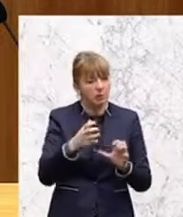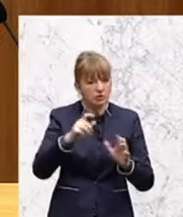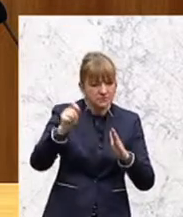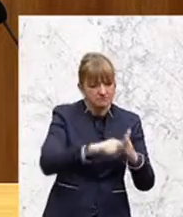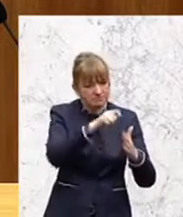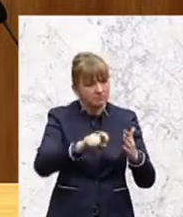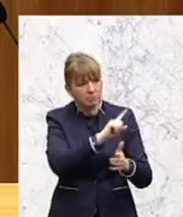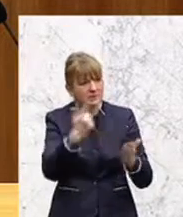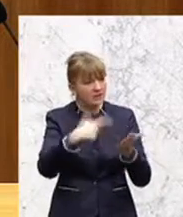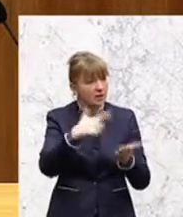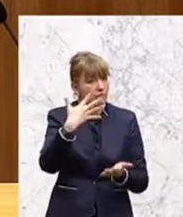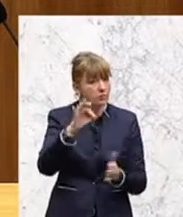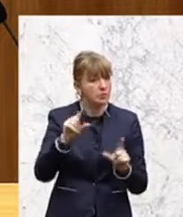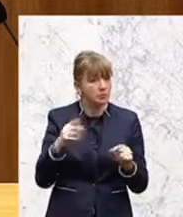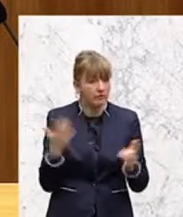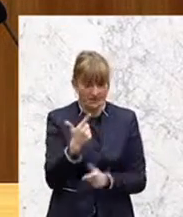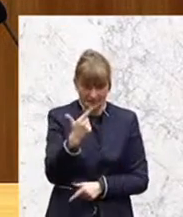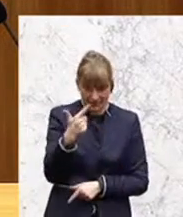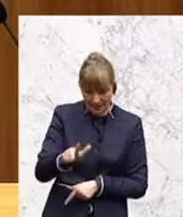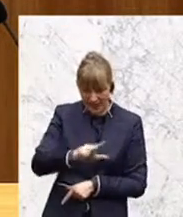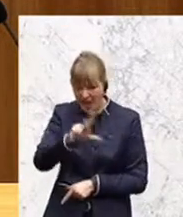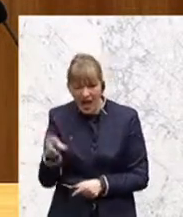2050 bedeutet, dass 2/3